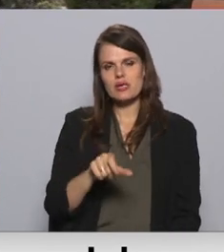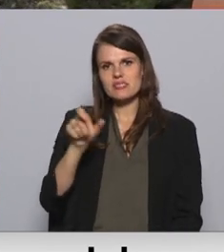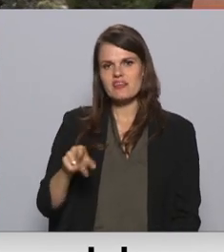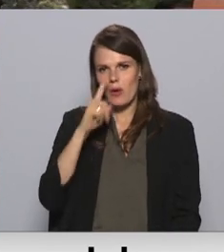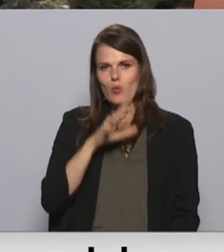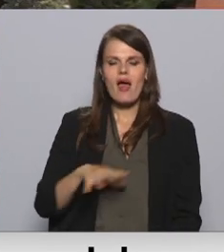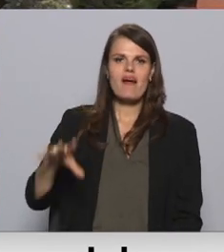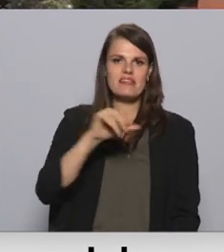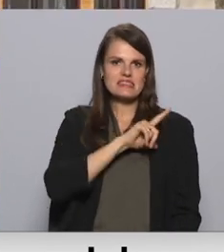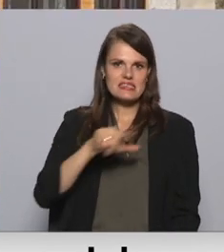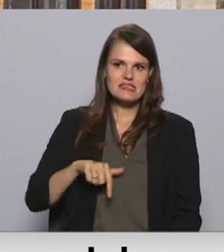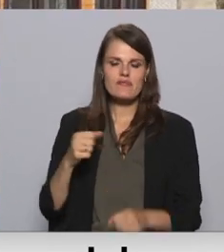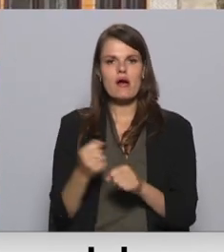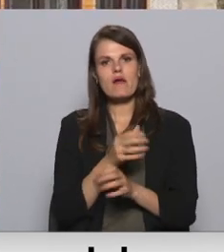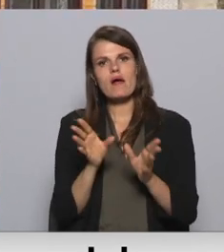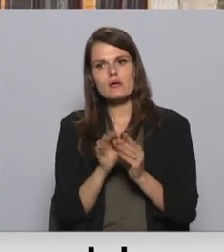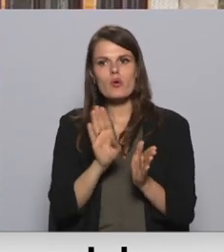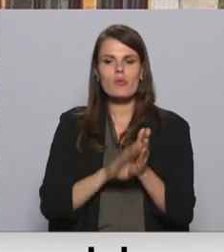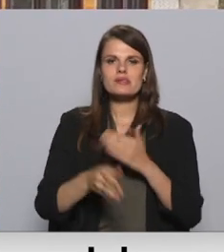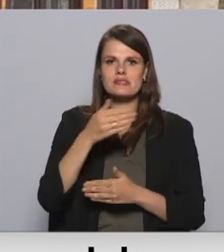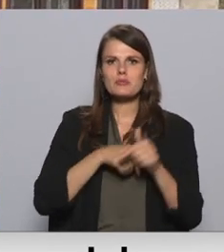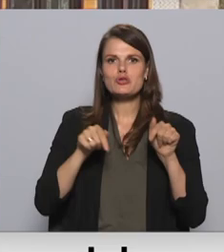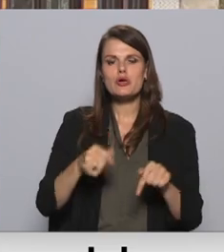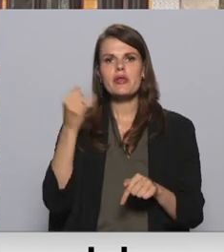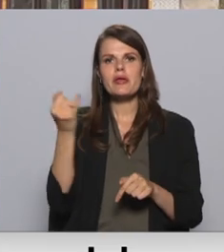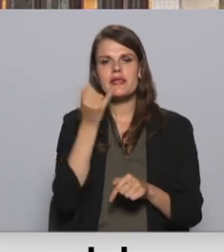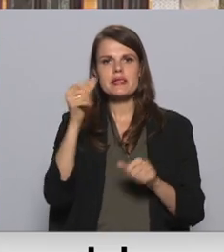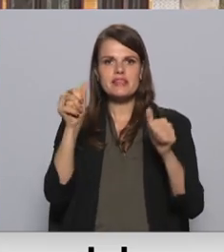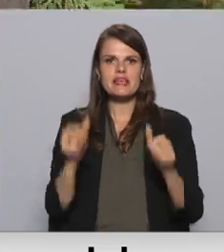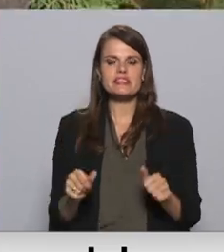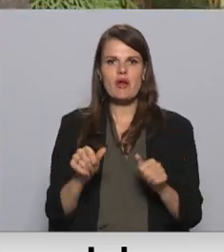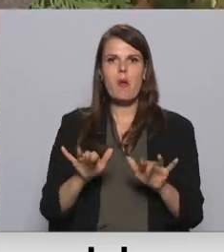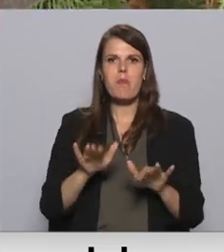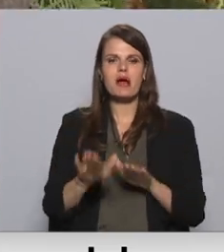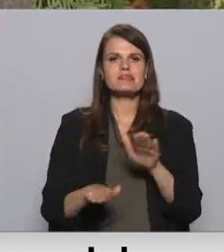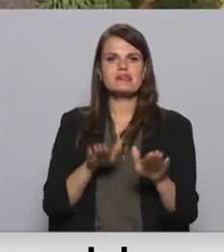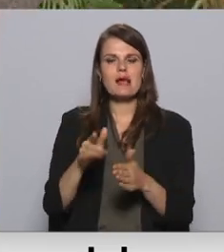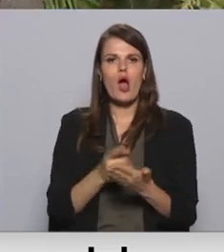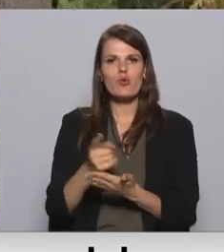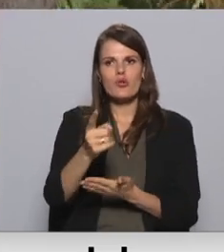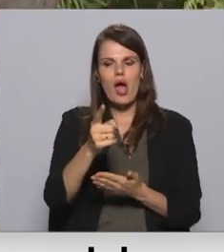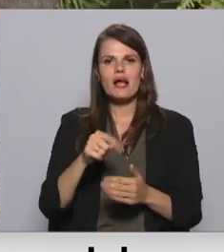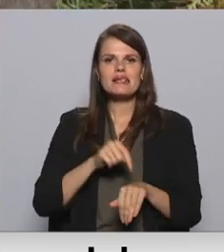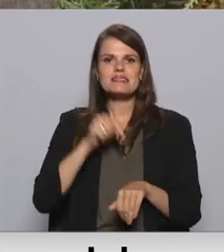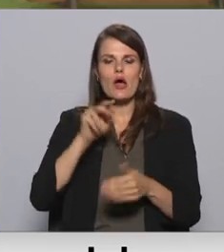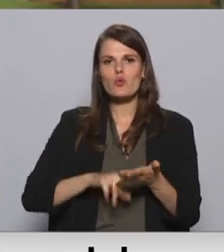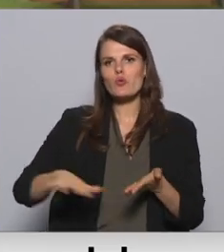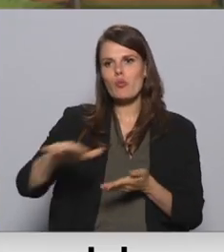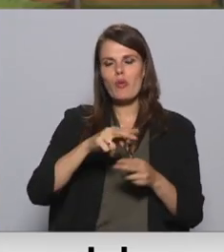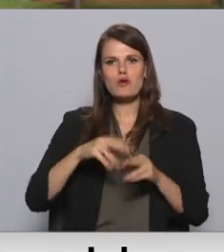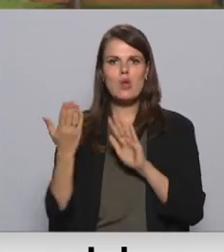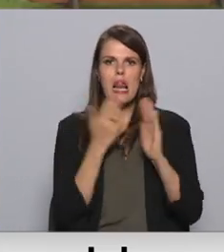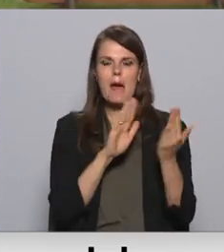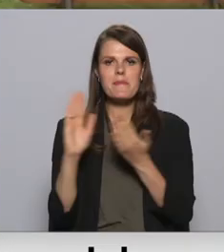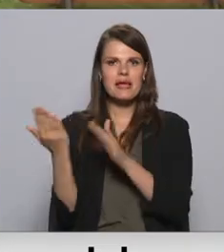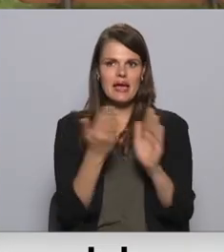visas Latvijas, gan ar, gan bez invaliditātes, kurus šeit interesē izveidotā baskāju taka, sajūtu parks un labirints. Gan jau esošajā piedāvājumā,